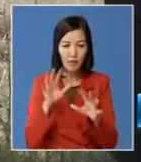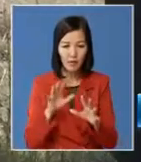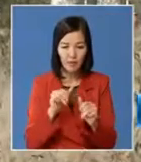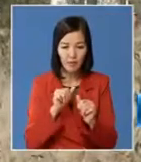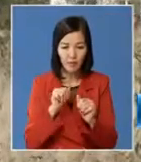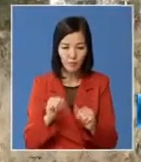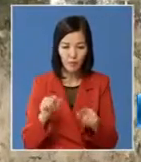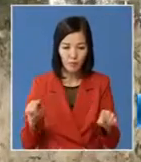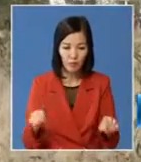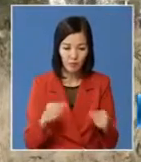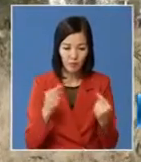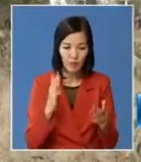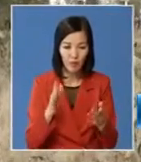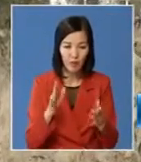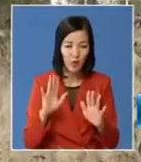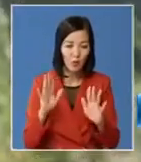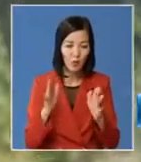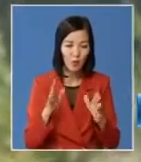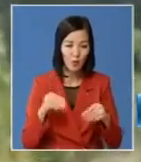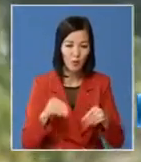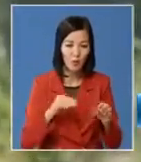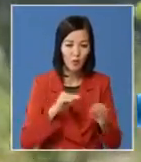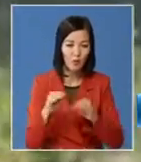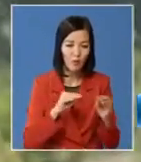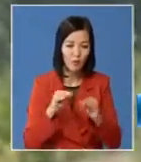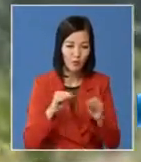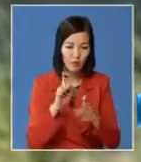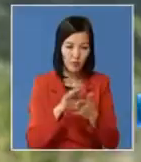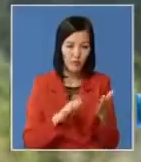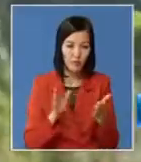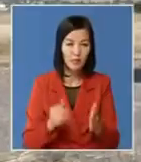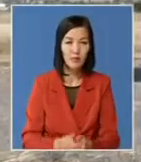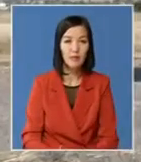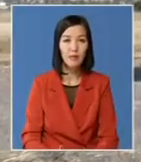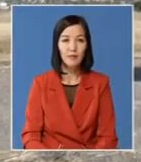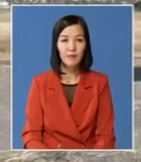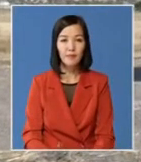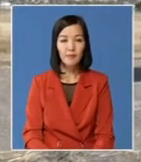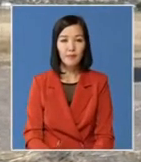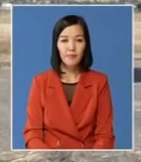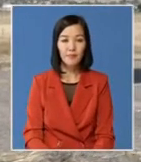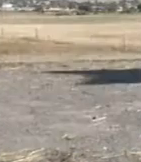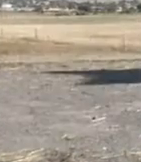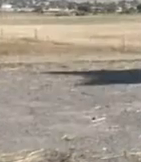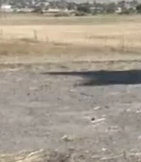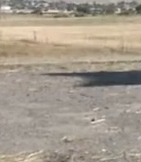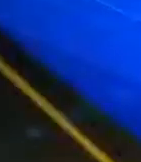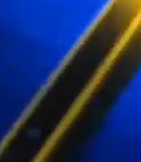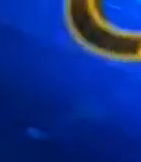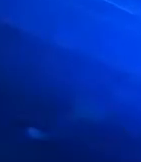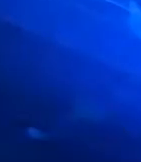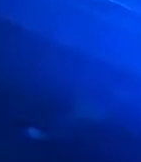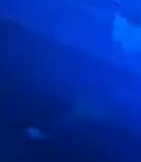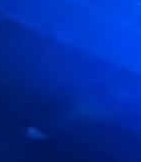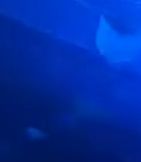уақытта көркейту, көгалдандыру жұмыстары жалғасады. Елдана Сәрсенбаева, Ербол Атантелов, Жетісу арнасы, Ақсу ауданынан.